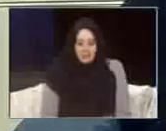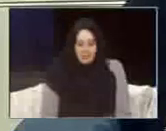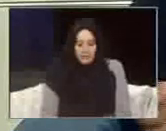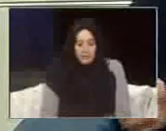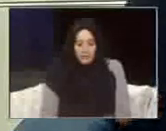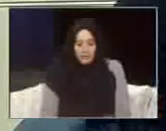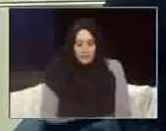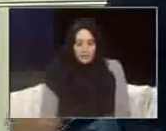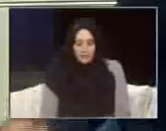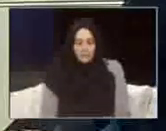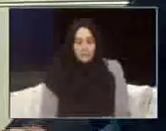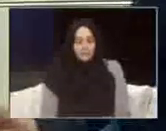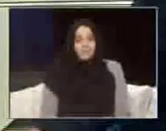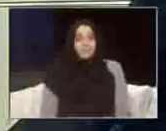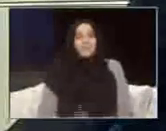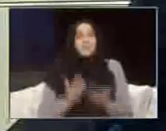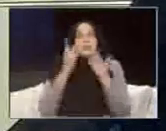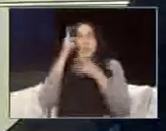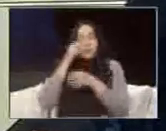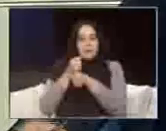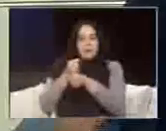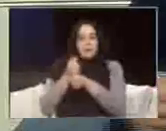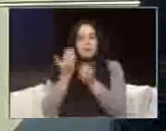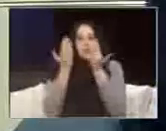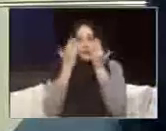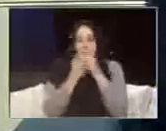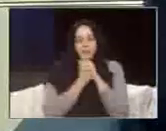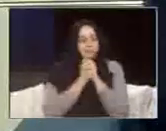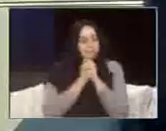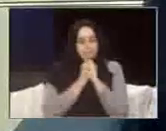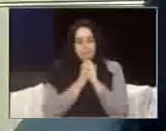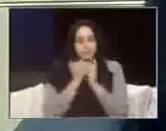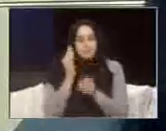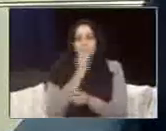يعني. مع المستعان. طيب المكالمة الموالية